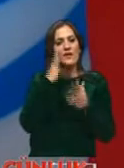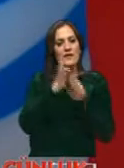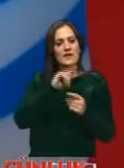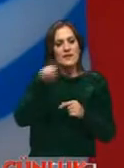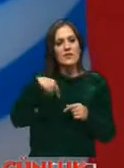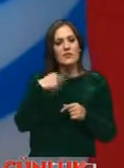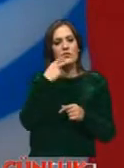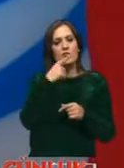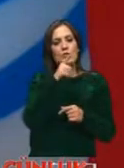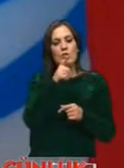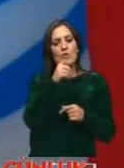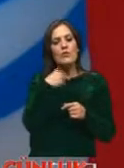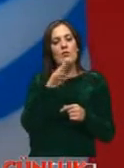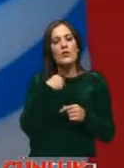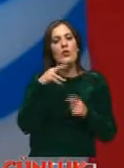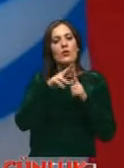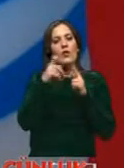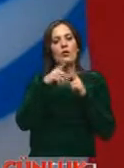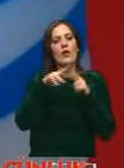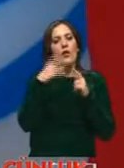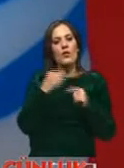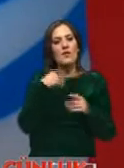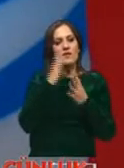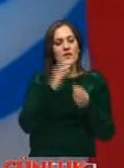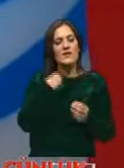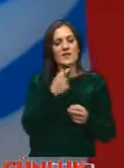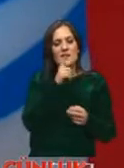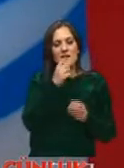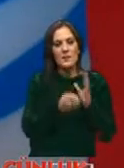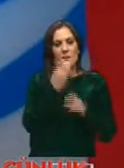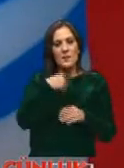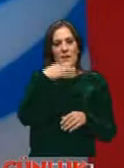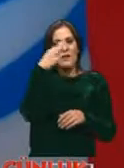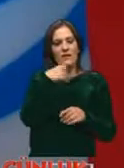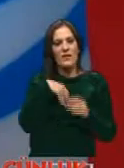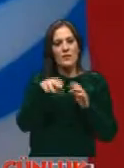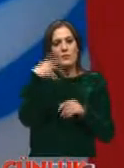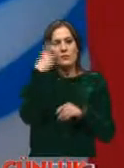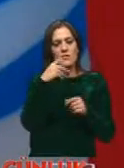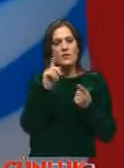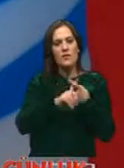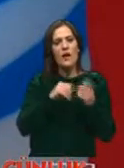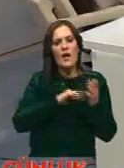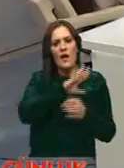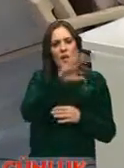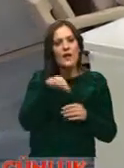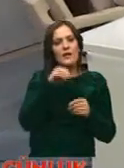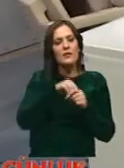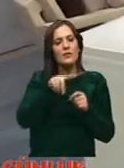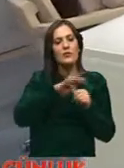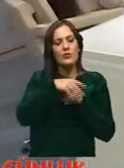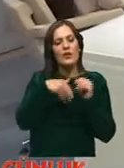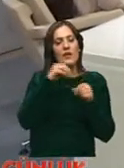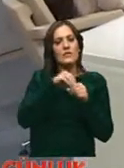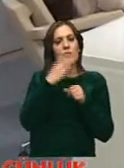Diyelim. Söyleyecek sözü değil, söyleyecek notası olan Kesinlikle. İnsanlar. Çıkaracak sesi olan insanlar. Yani bir ifade tarzı müzik ve de hani herkesin bu dünyanın